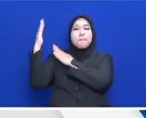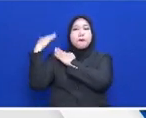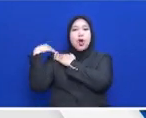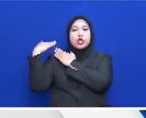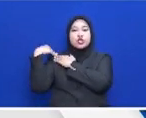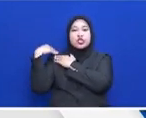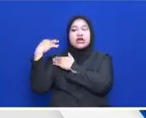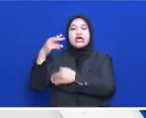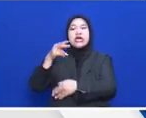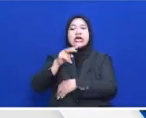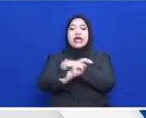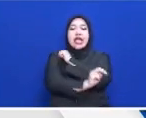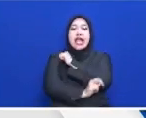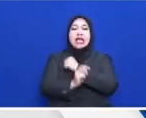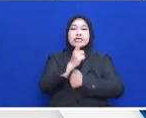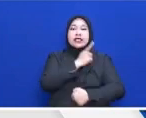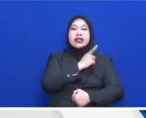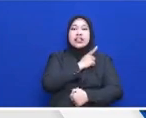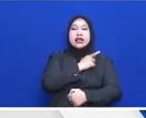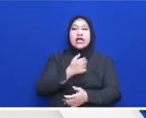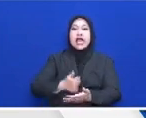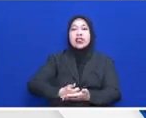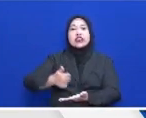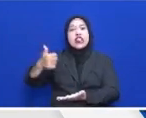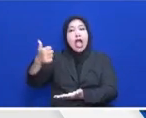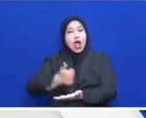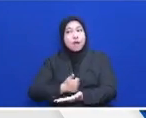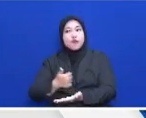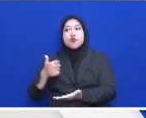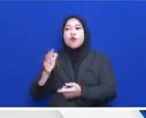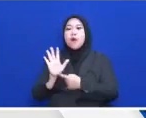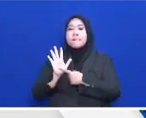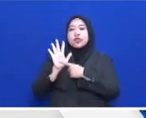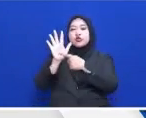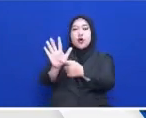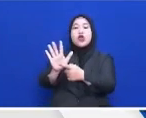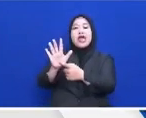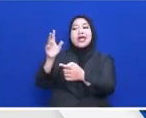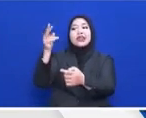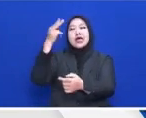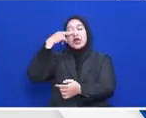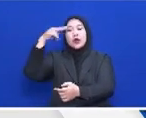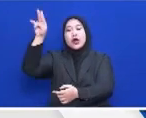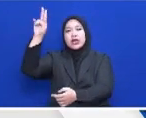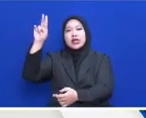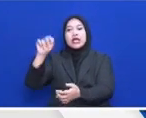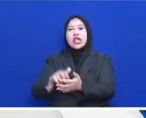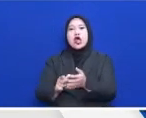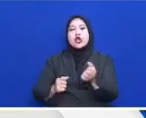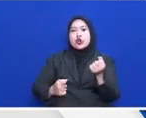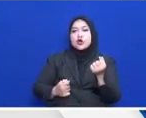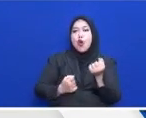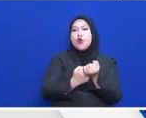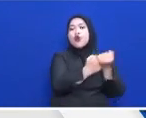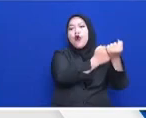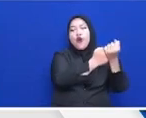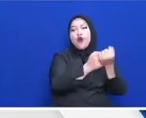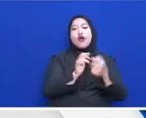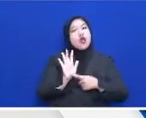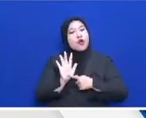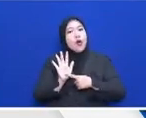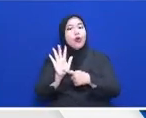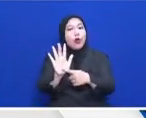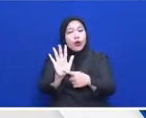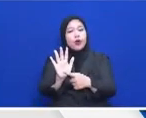dan tamu mempesona di negeri orang. Jadi kita harus dorong untuk keluar negeri, dorong tampil keluar. Karena